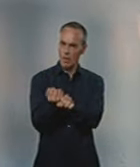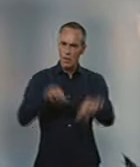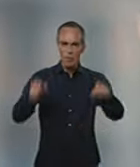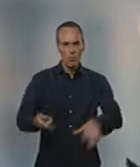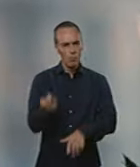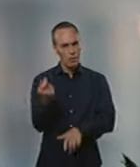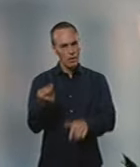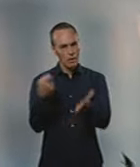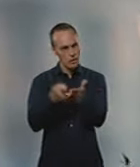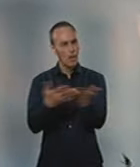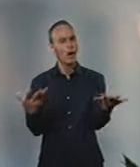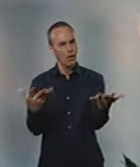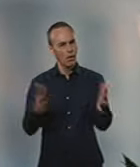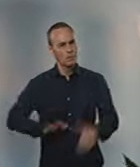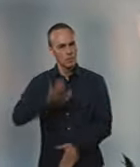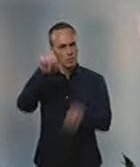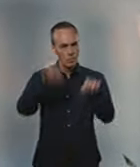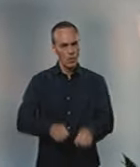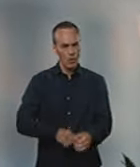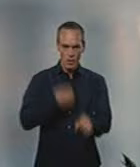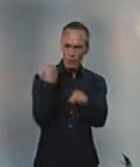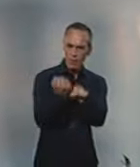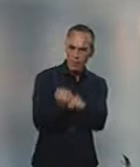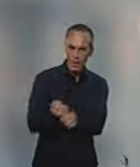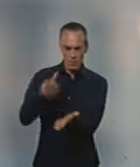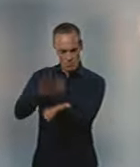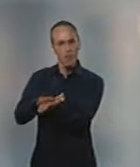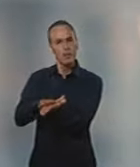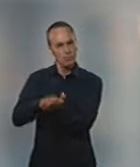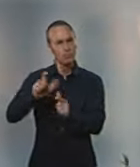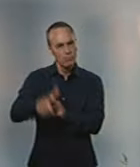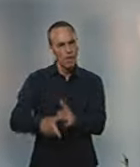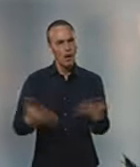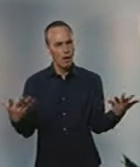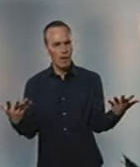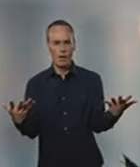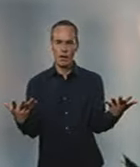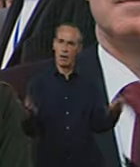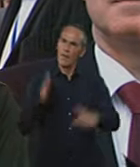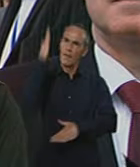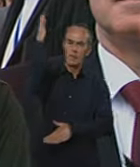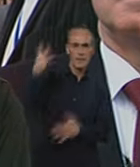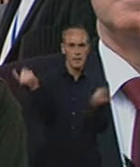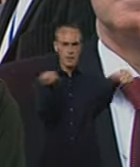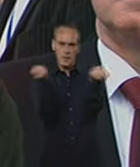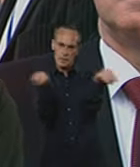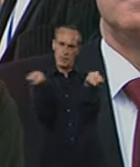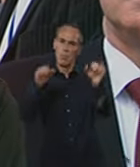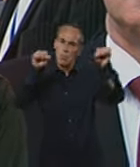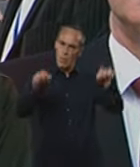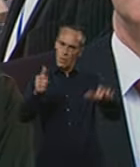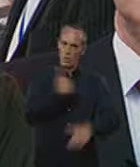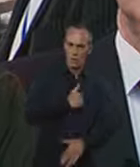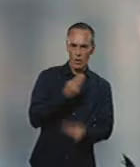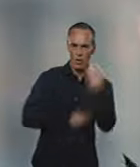d'achat c'est par le travail et par le mérite que nous pourrons reprendre la maîtrise de notre destin individuel et